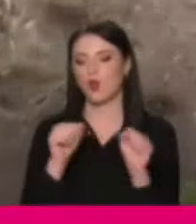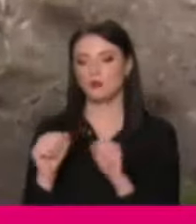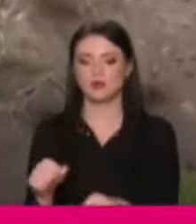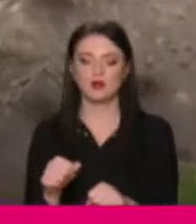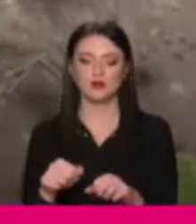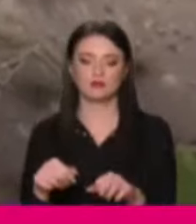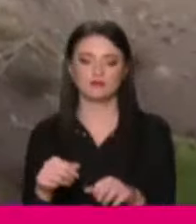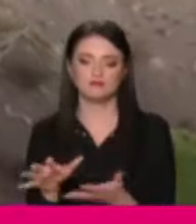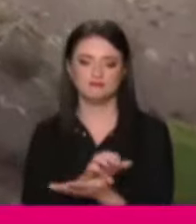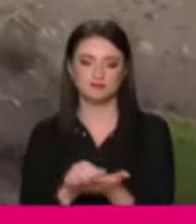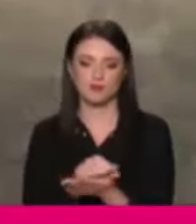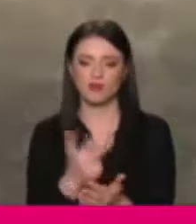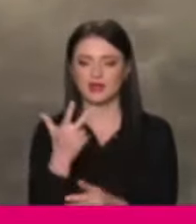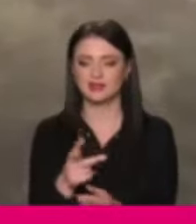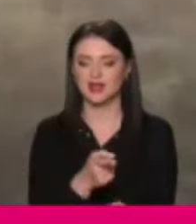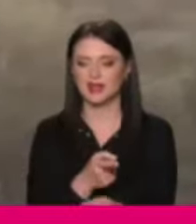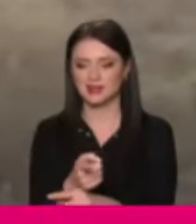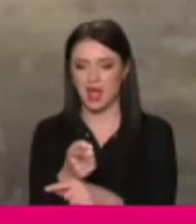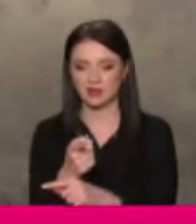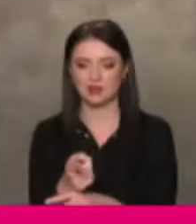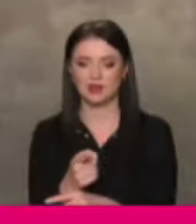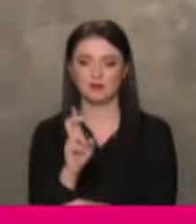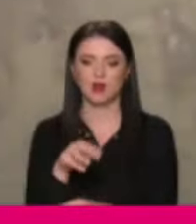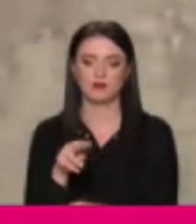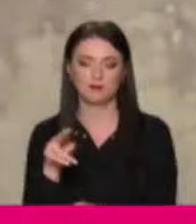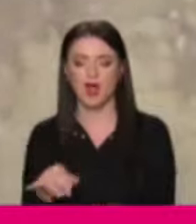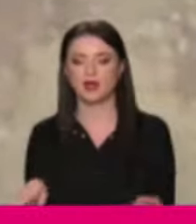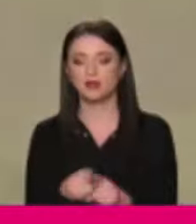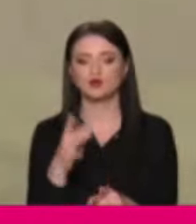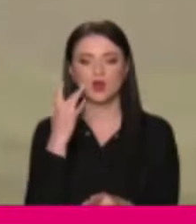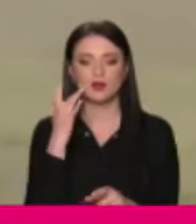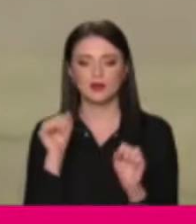демілітаризували 3 танки, бойову машину піхоти і легкий броньований багатоцільовий тягач.